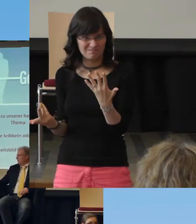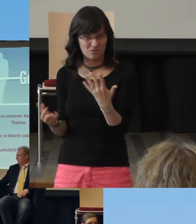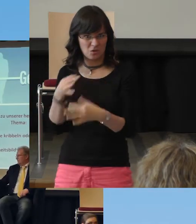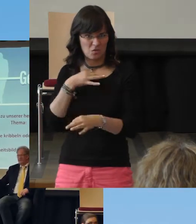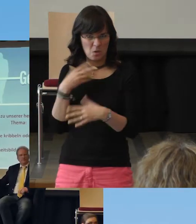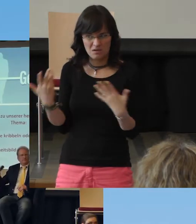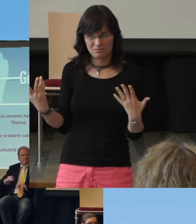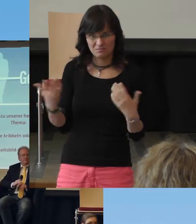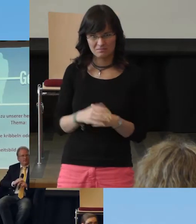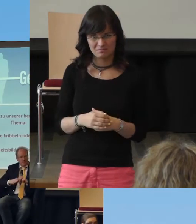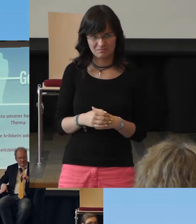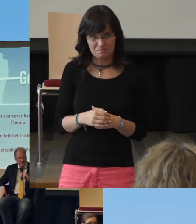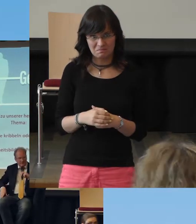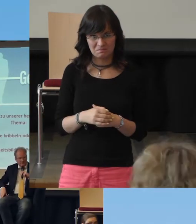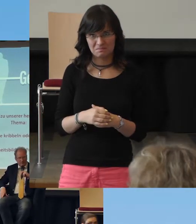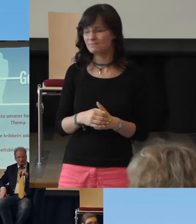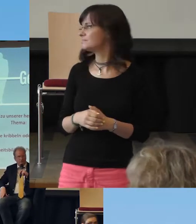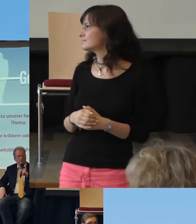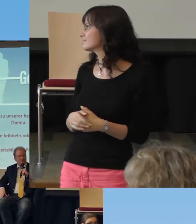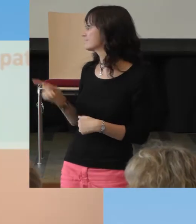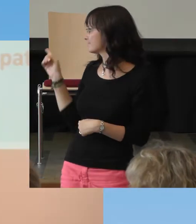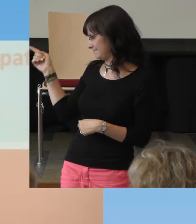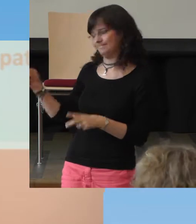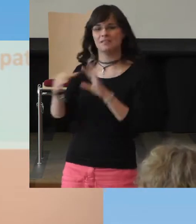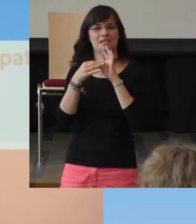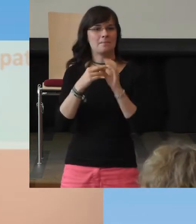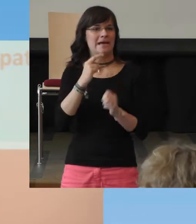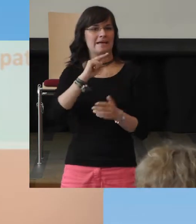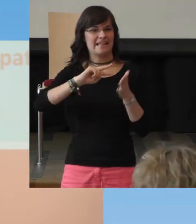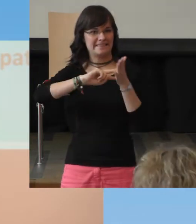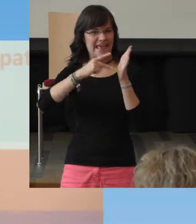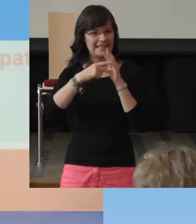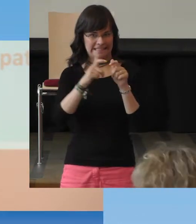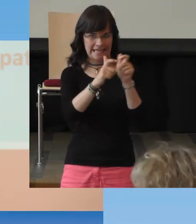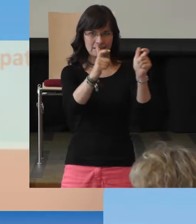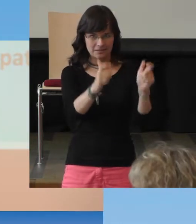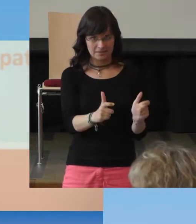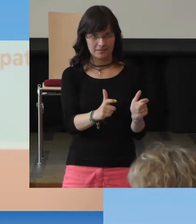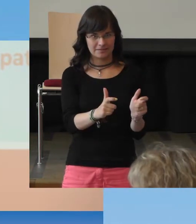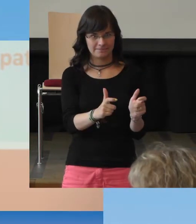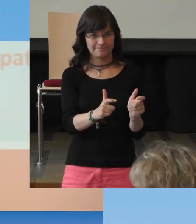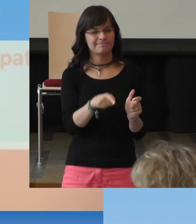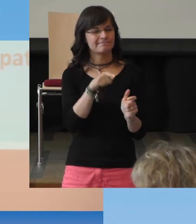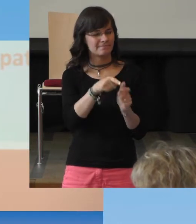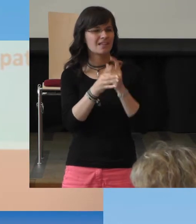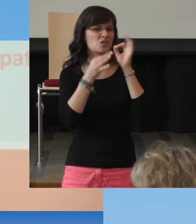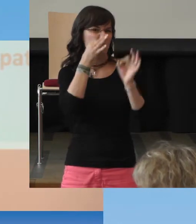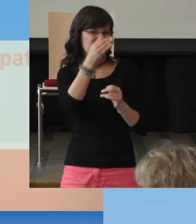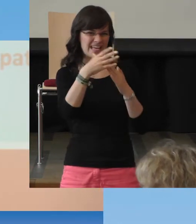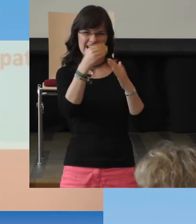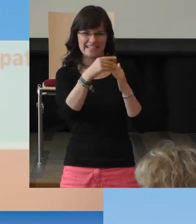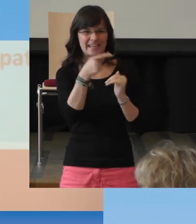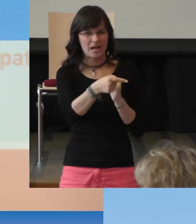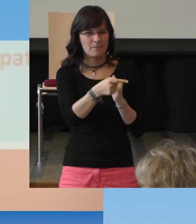ja vielen Dank zu dem Gerät noch kurz es gibt halt zu diesen Arten von Therapien keine gesicherten